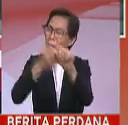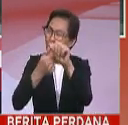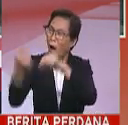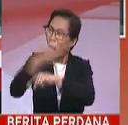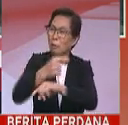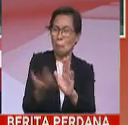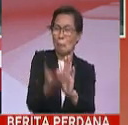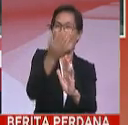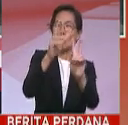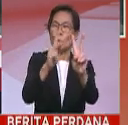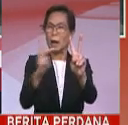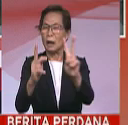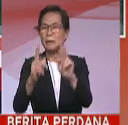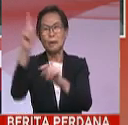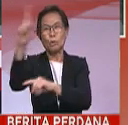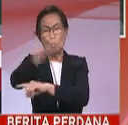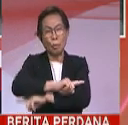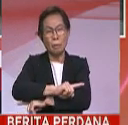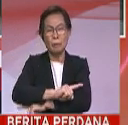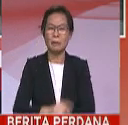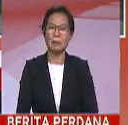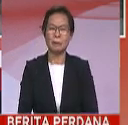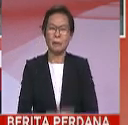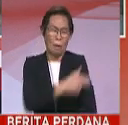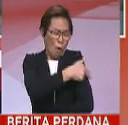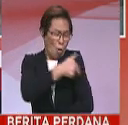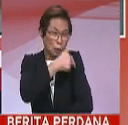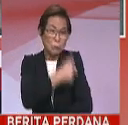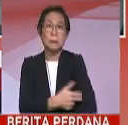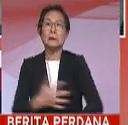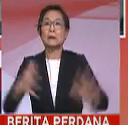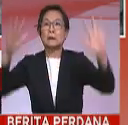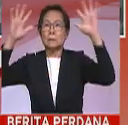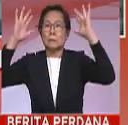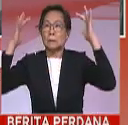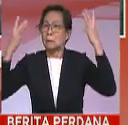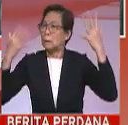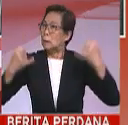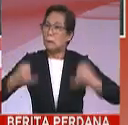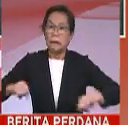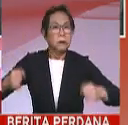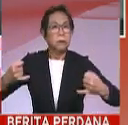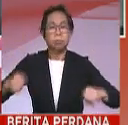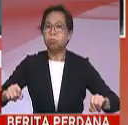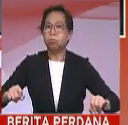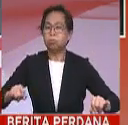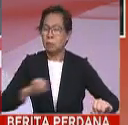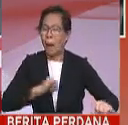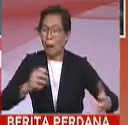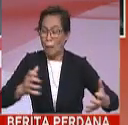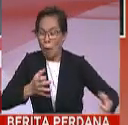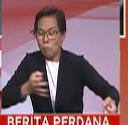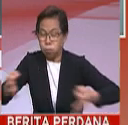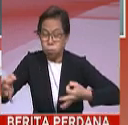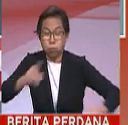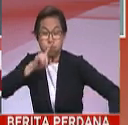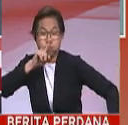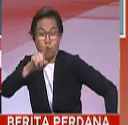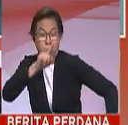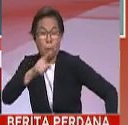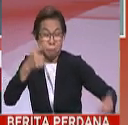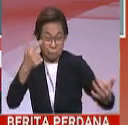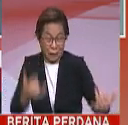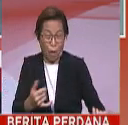hari. Our healthcare system is at a breaking point. Dan saya ingin jelaskan realiti